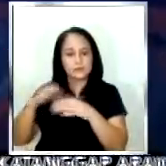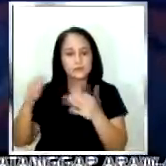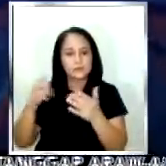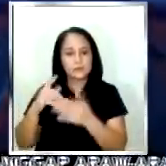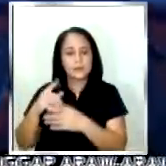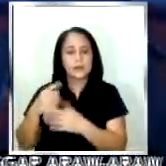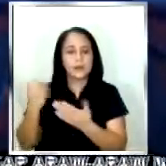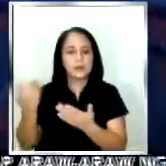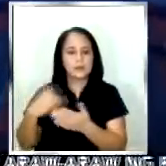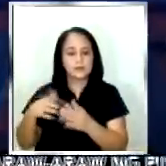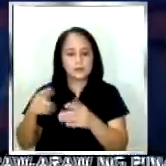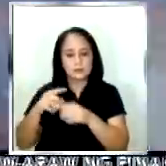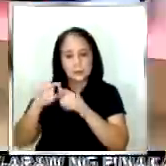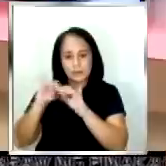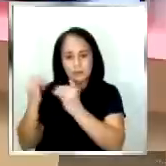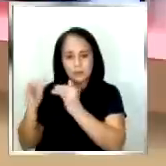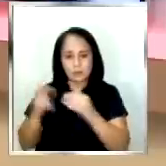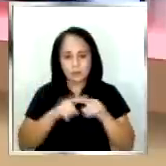ilog.